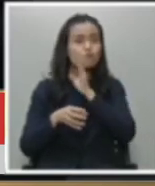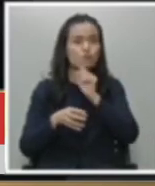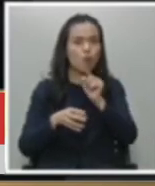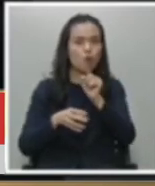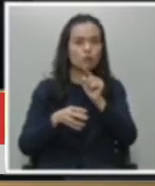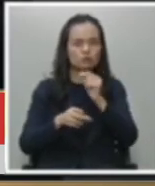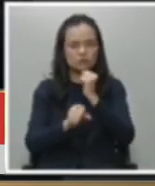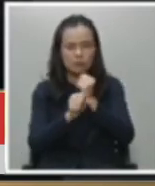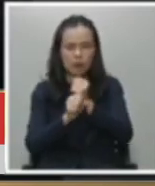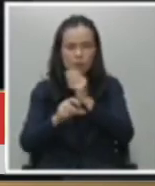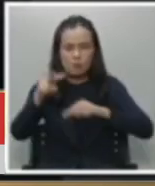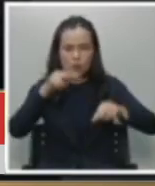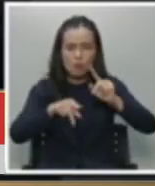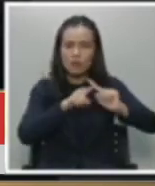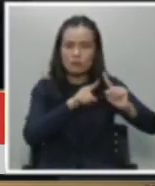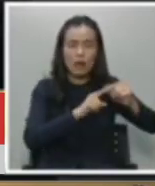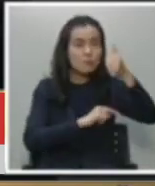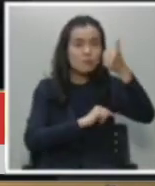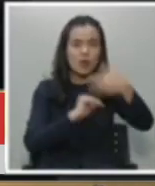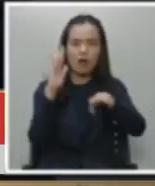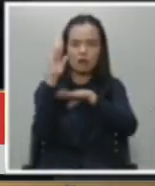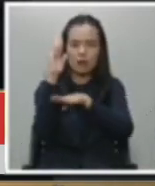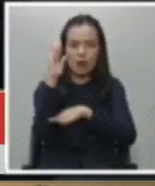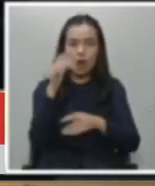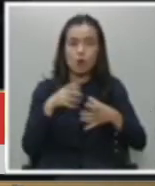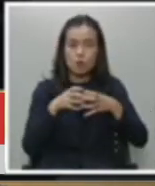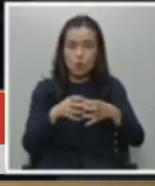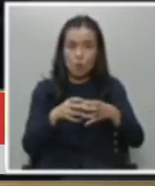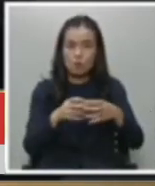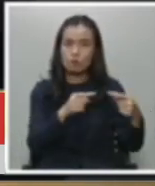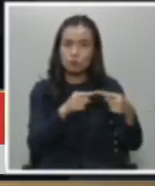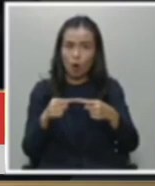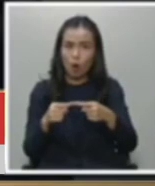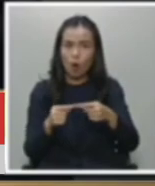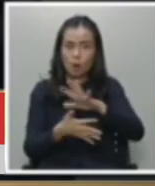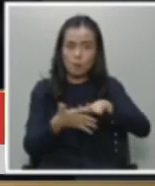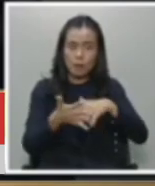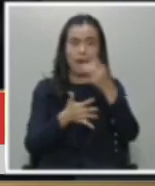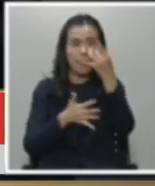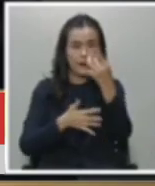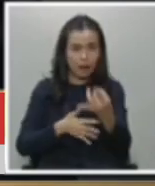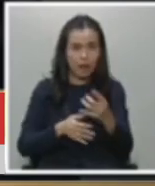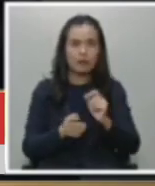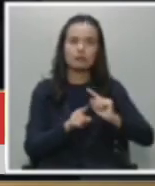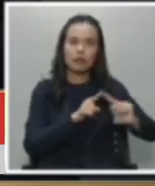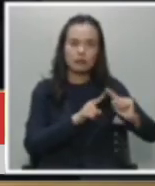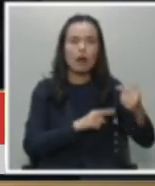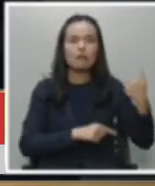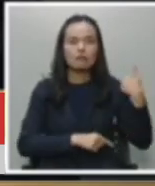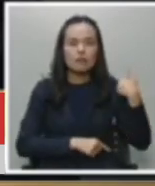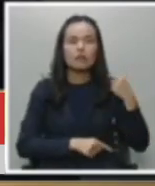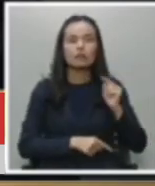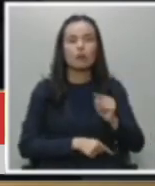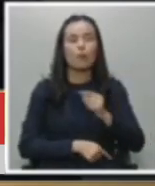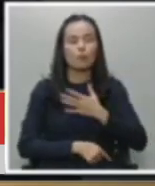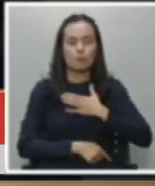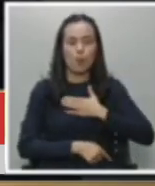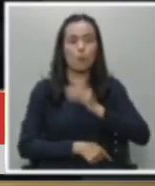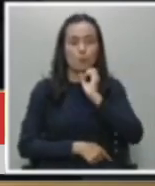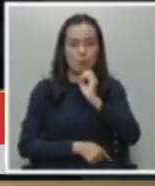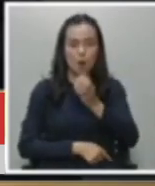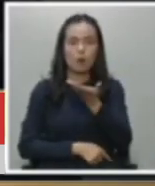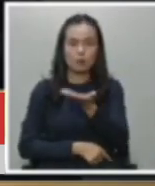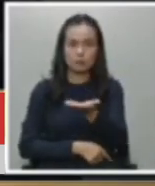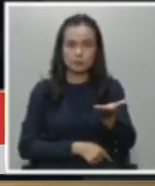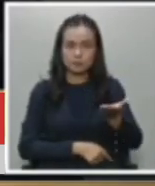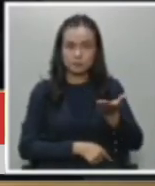มการได้แล้วในแต่ละขั้นตอนนี้จะใช้กำลังอะไรครอบจัดการต่อไปผมเรียนว่าในสิ่งที่เกิดขึ้นนั้น